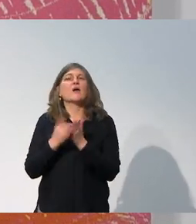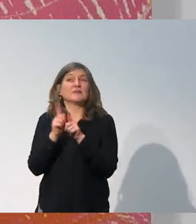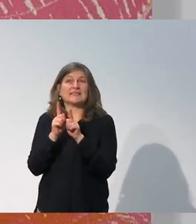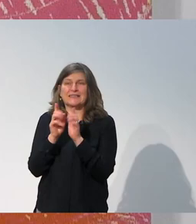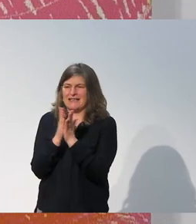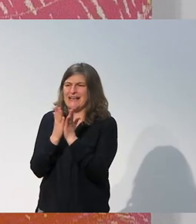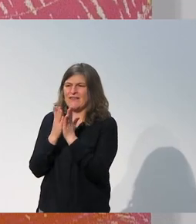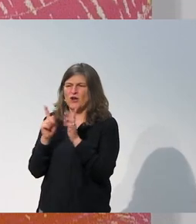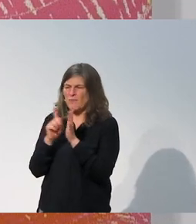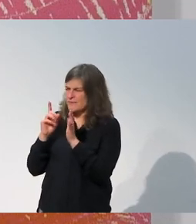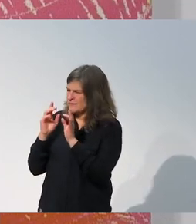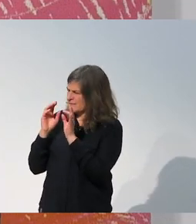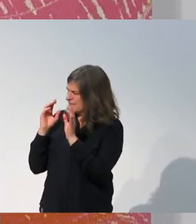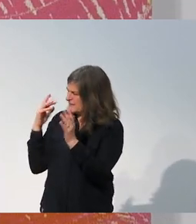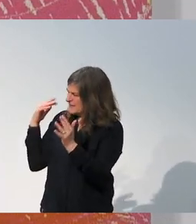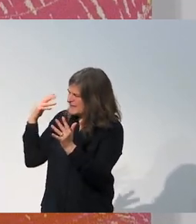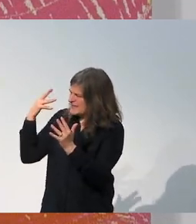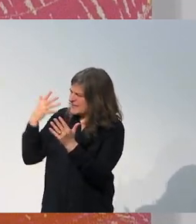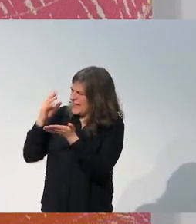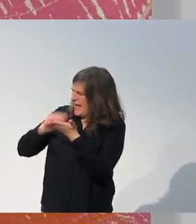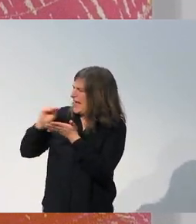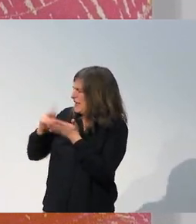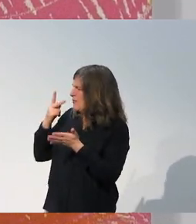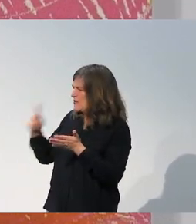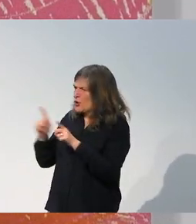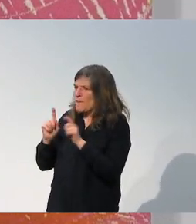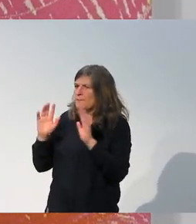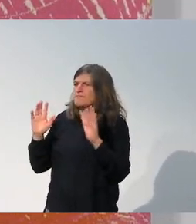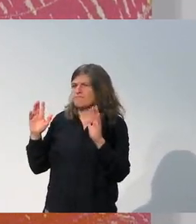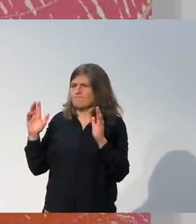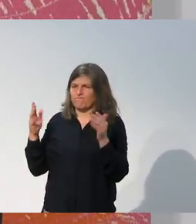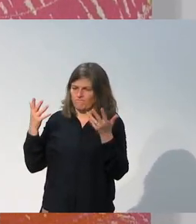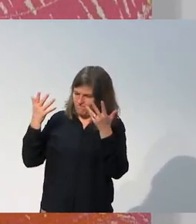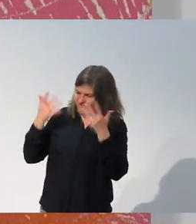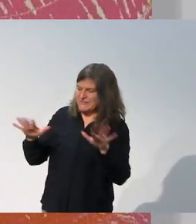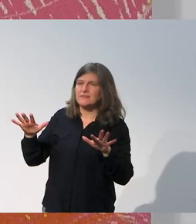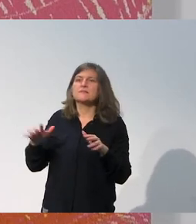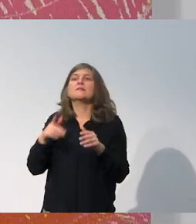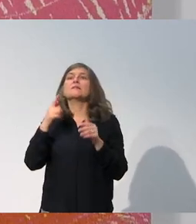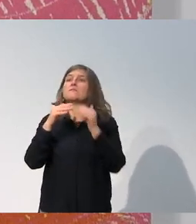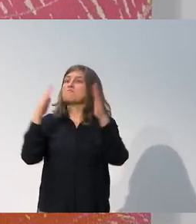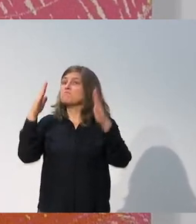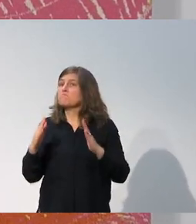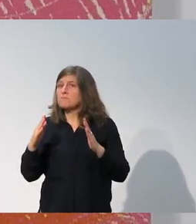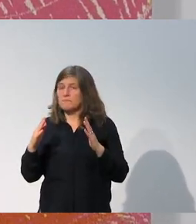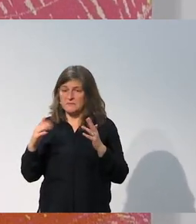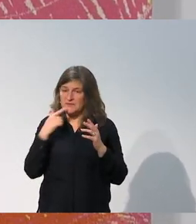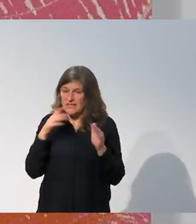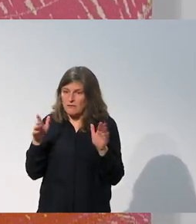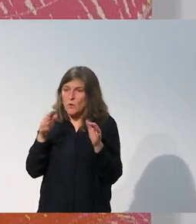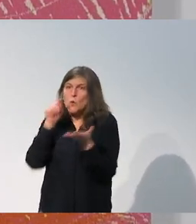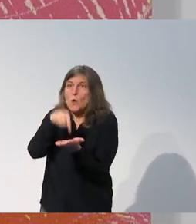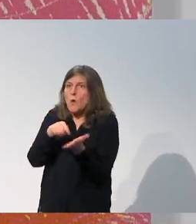longue affaire d'écriture. Alors, c'est un huis clos, une maison, une ferme isolée de la santoire.